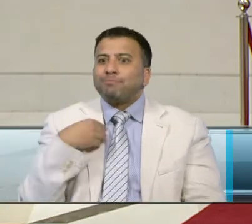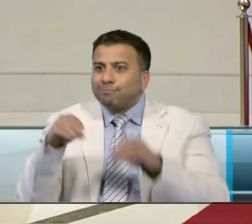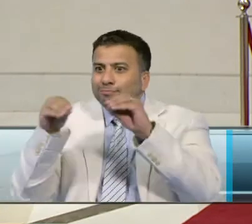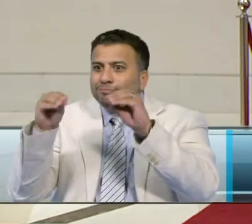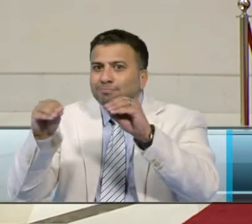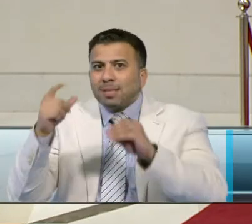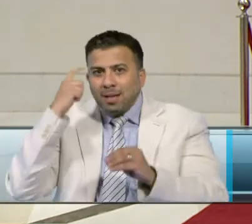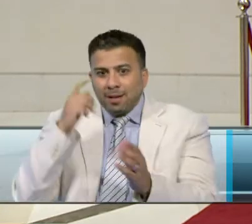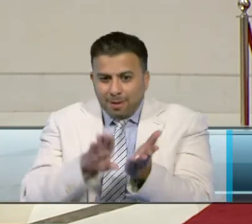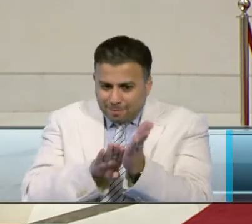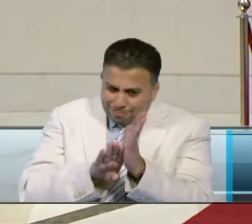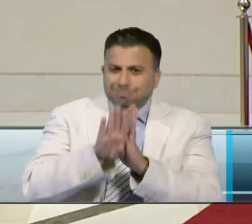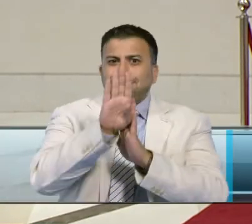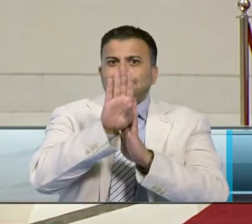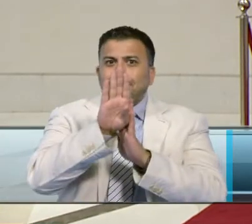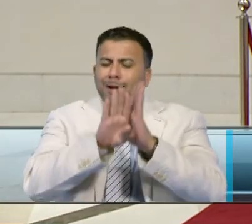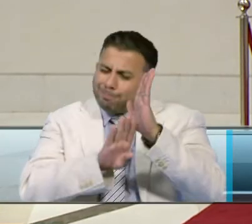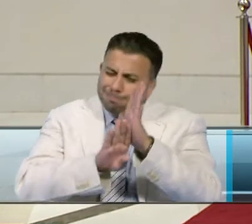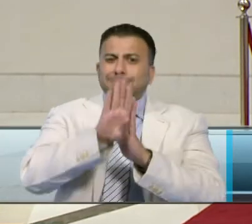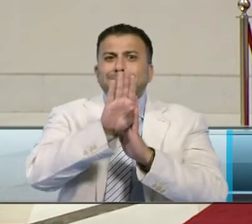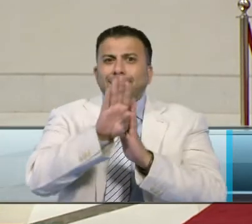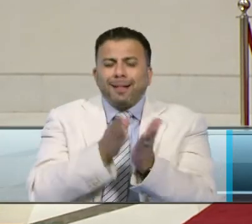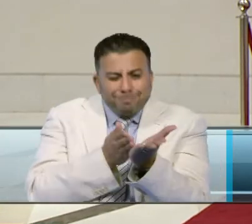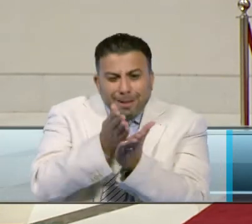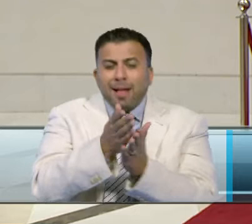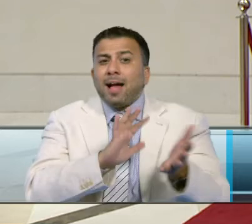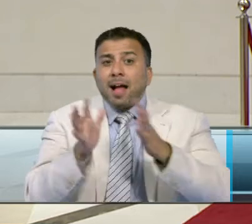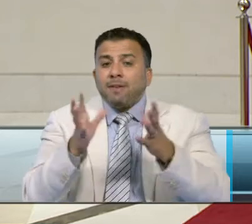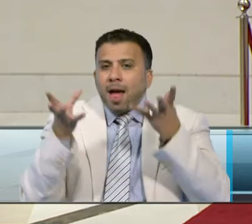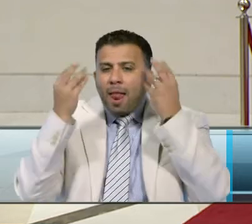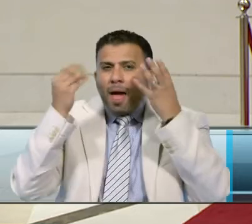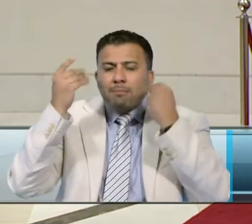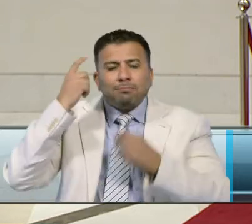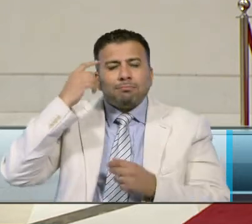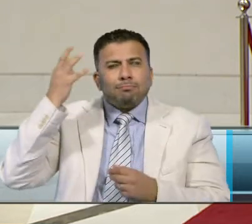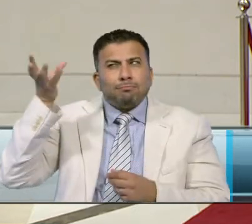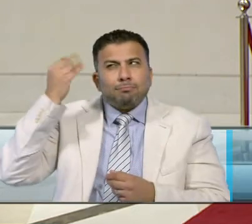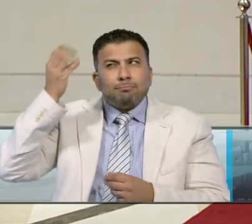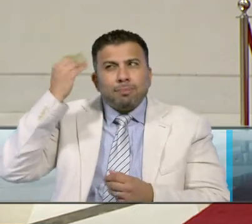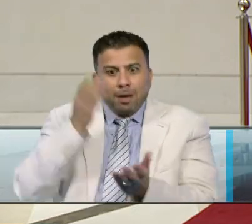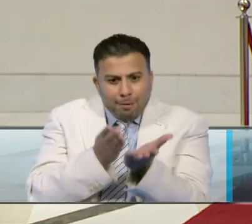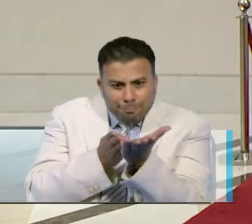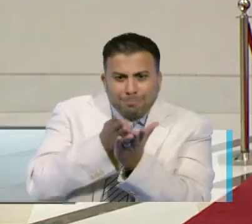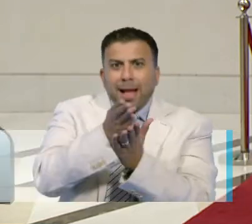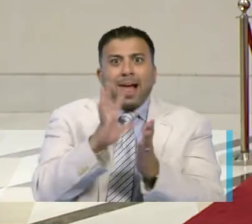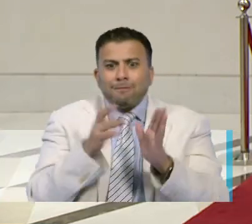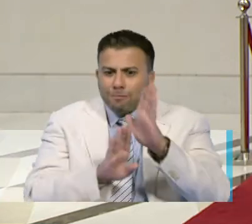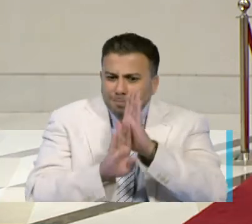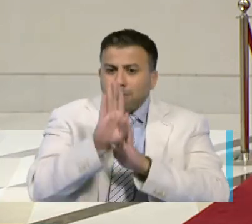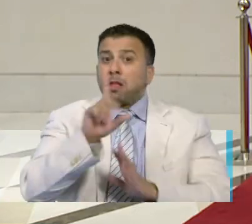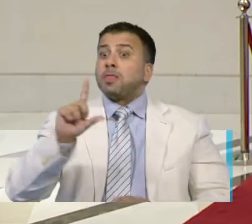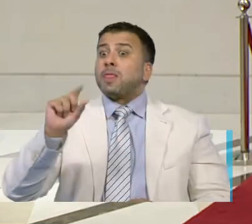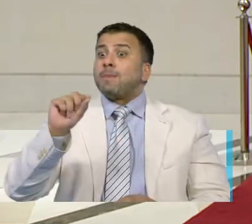بطريقة شق طريقهم أو بداية شق الطريق، وإلهامهم كيف يستمتعون بهذا الطريق والتميز بهذا